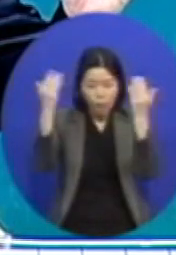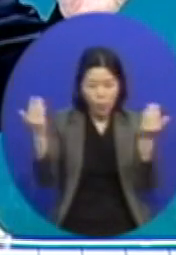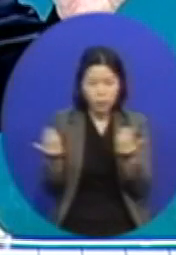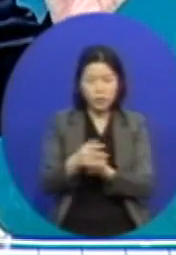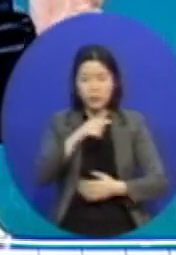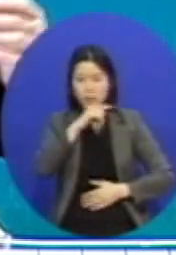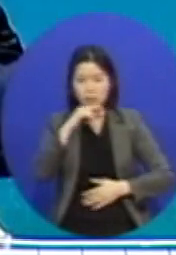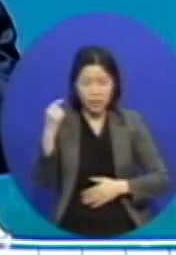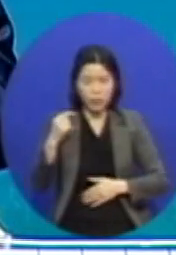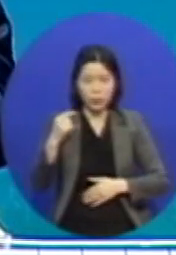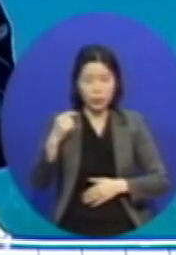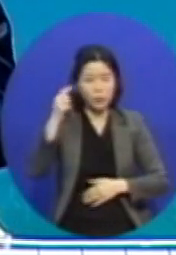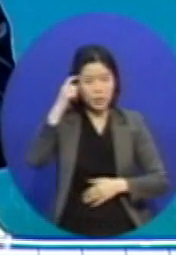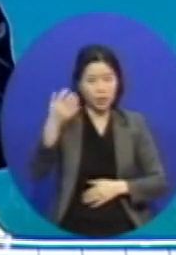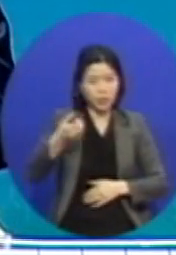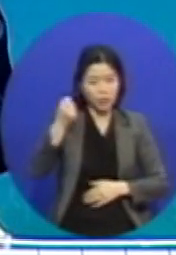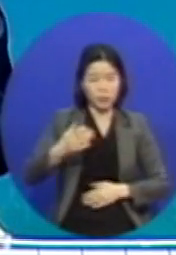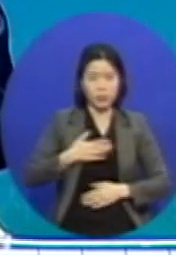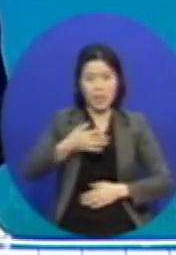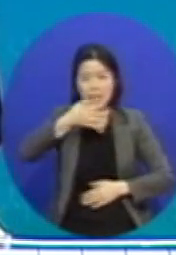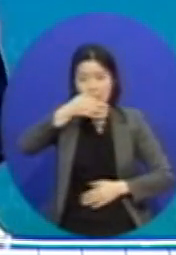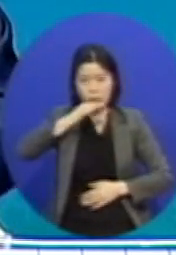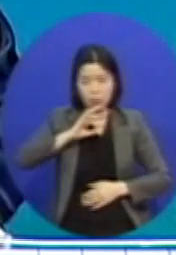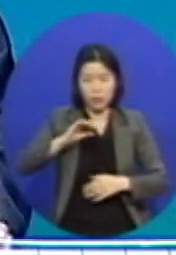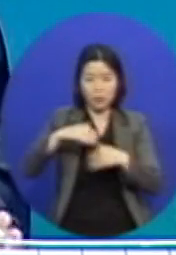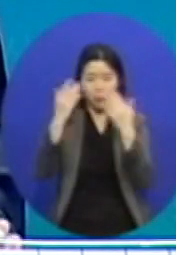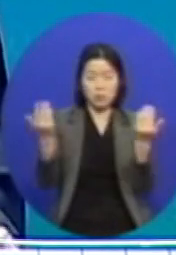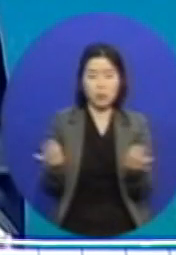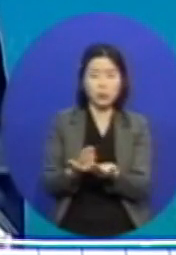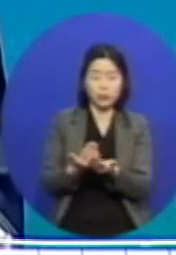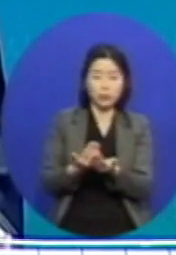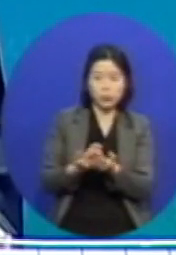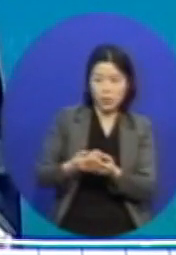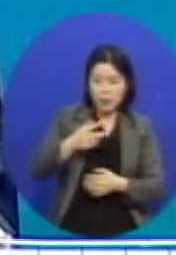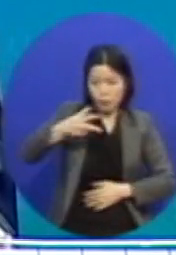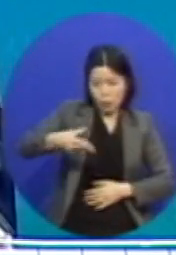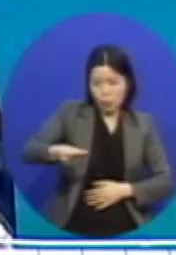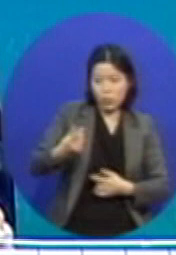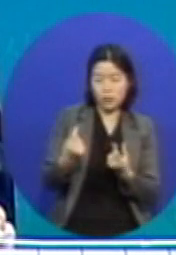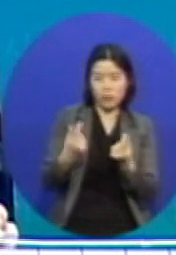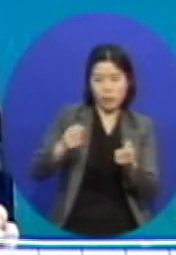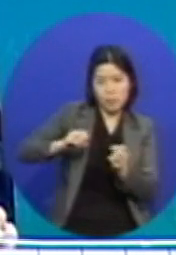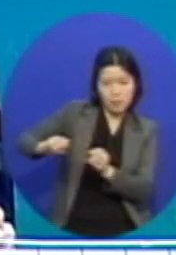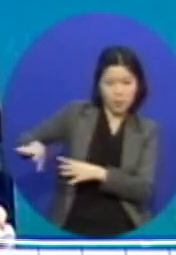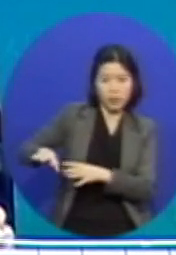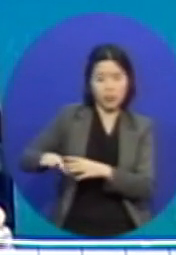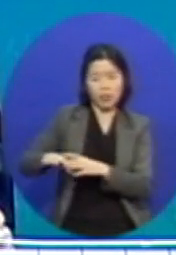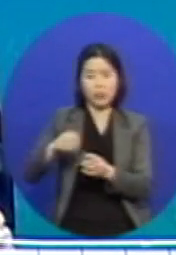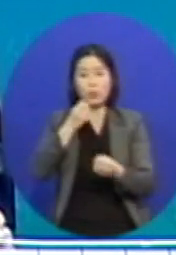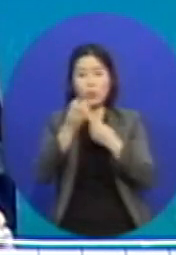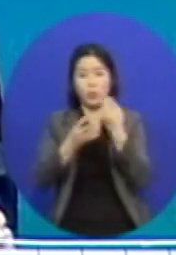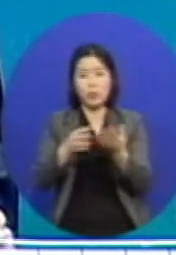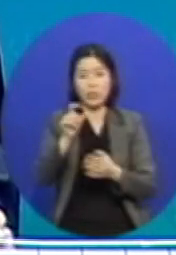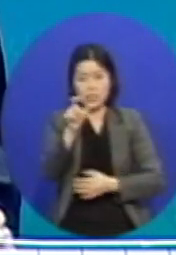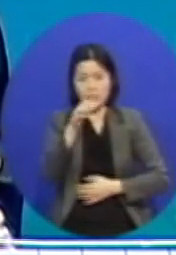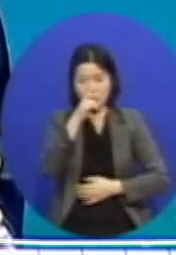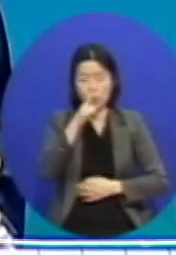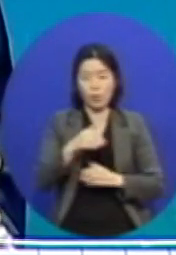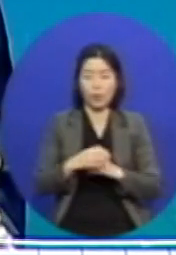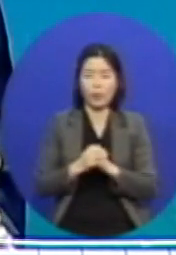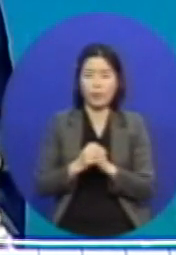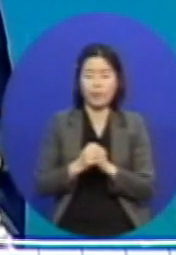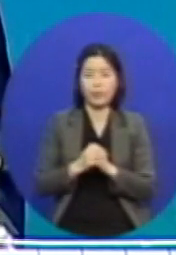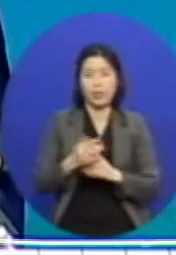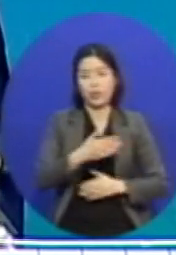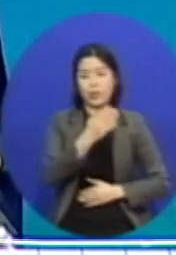여기고 잘게 유이가 된걸 다 배설물 처럼 벌였다고 그렇게 고백하는 부분이 나옵니다 아 여러분